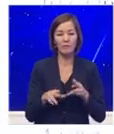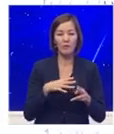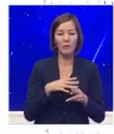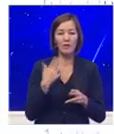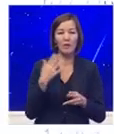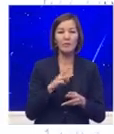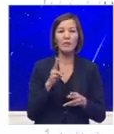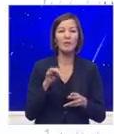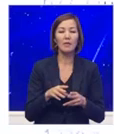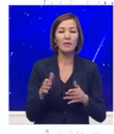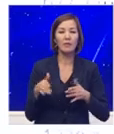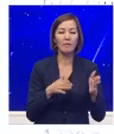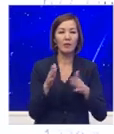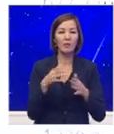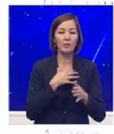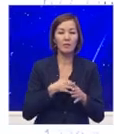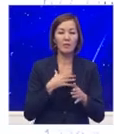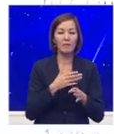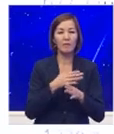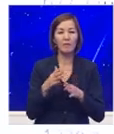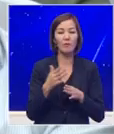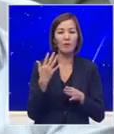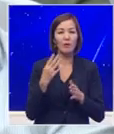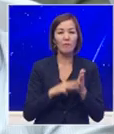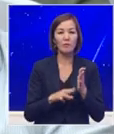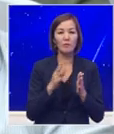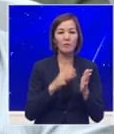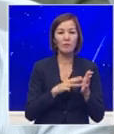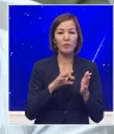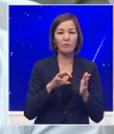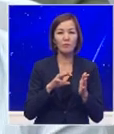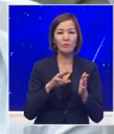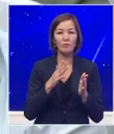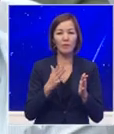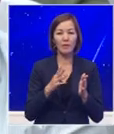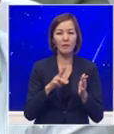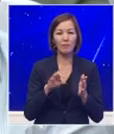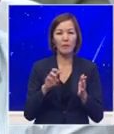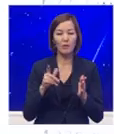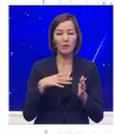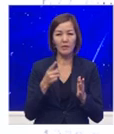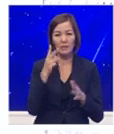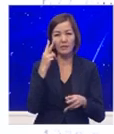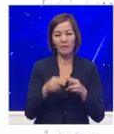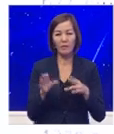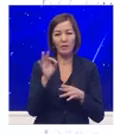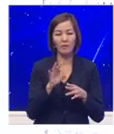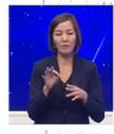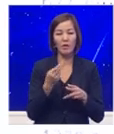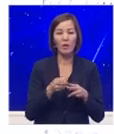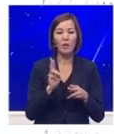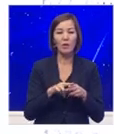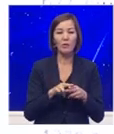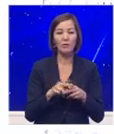на 50 километров дорог районного значения выделили более 885 миллионов тенге завершение ожидается в октябре Кроме